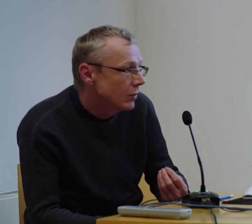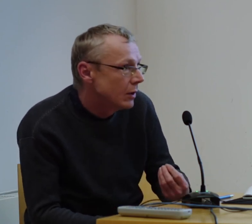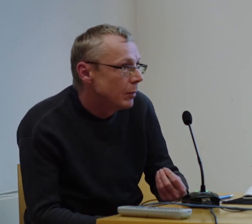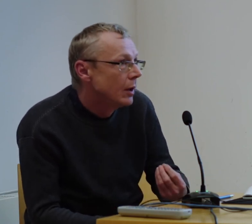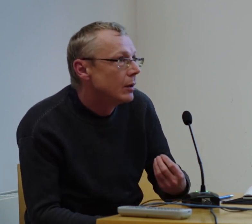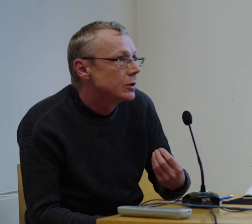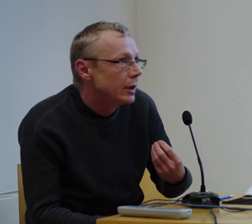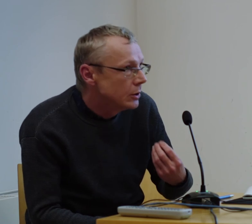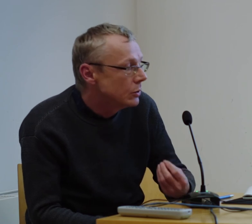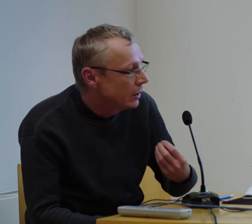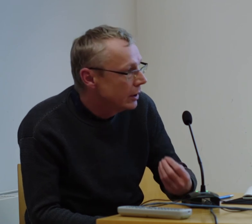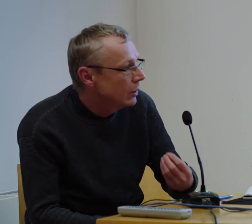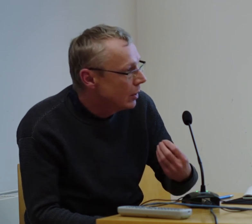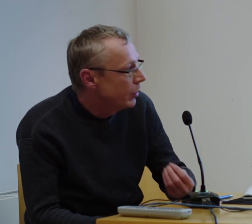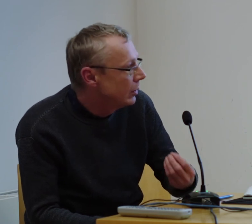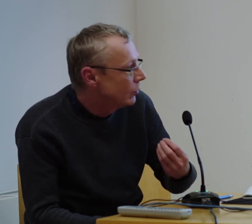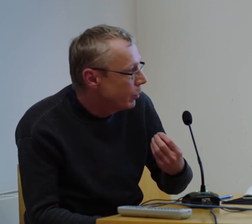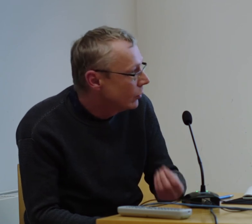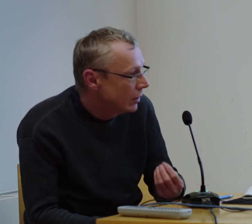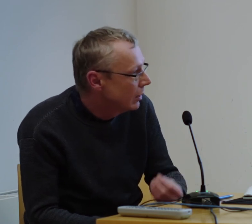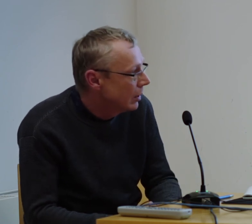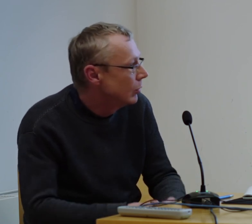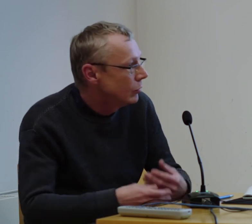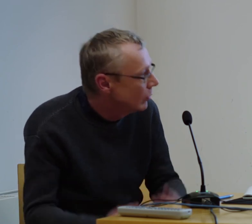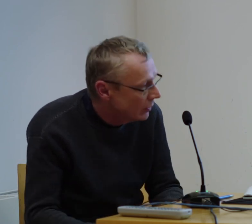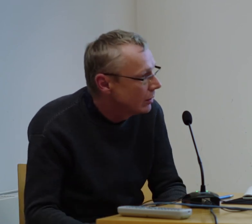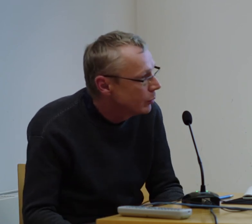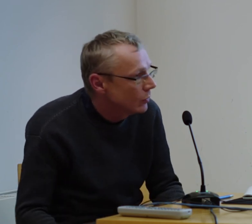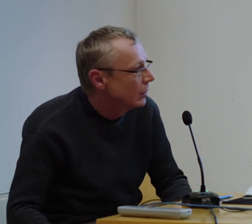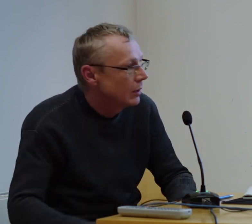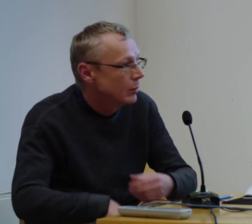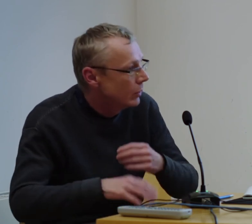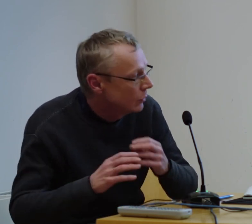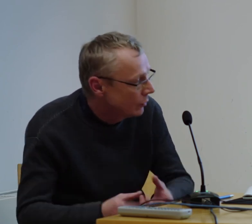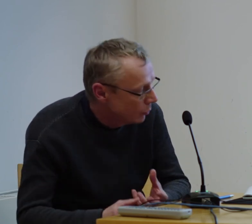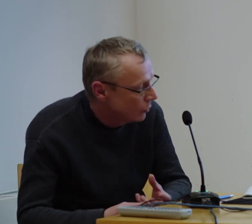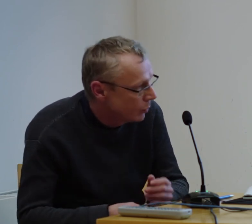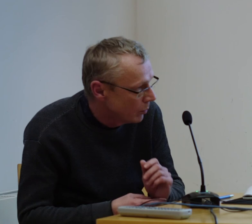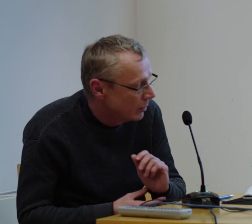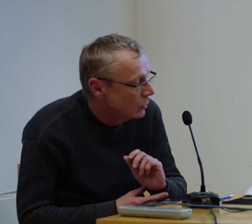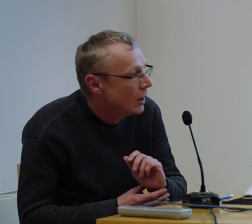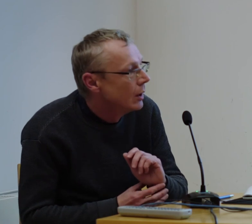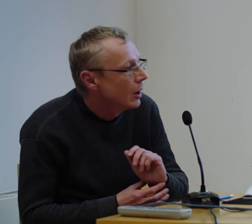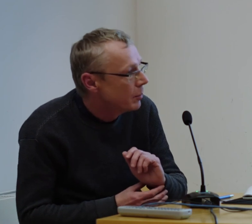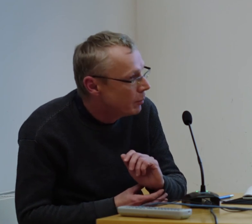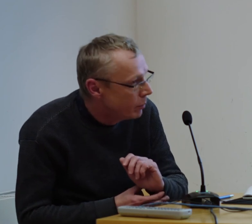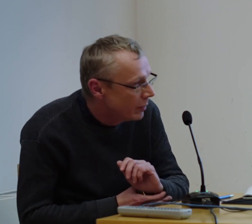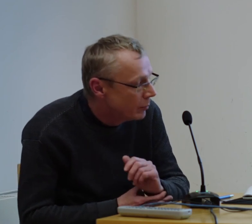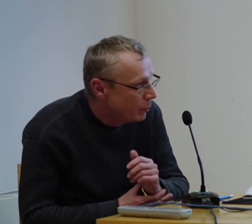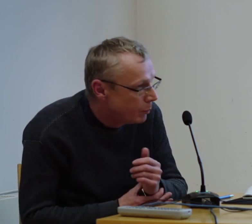si myslím, že i když to nejde jako naplnit 100% nebo 80% nebo jako ze spoustou problémů,